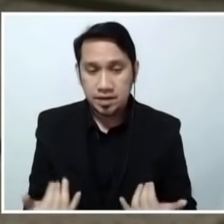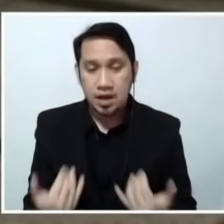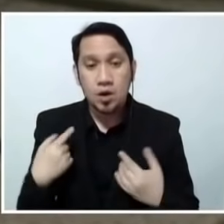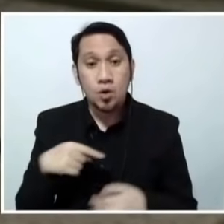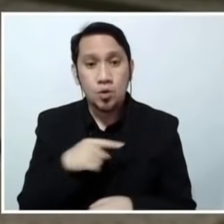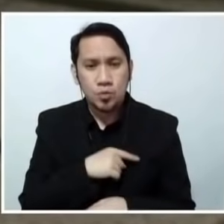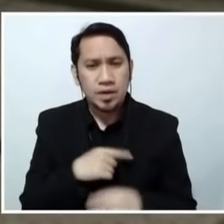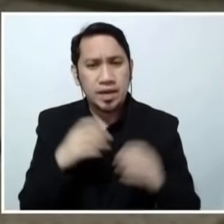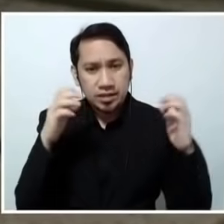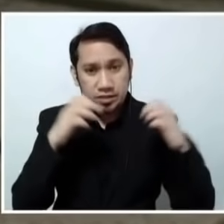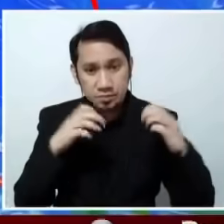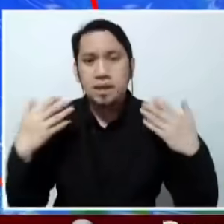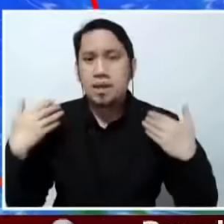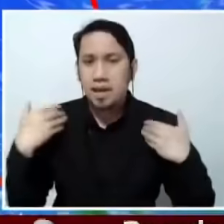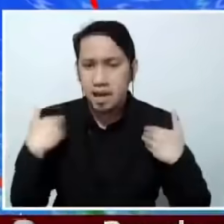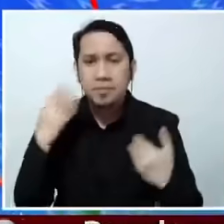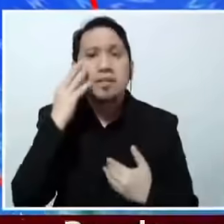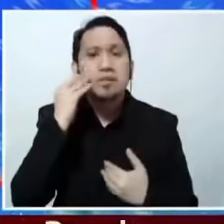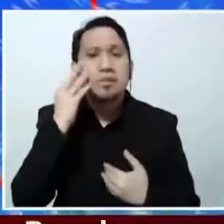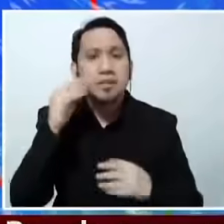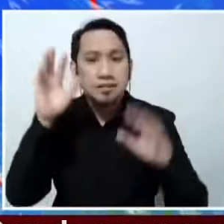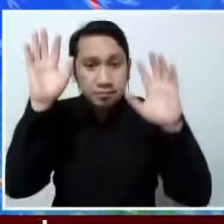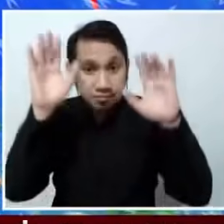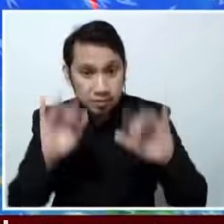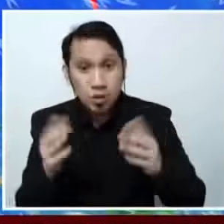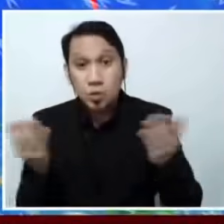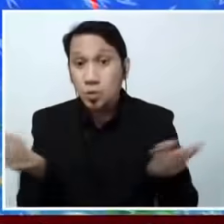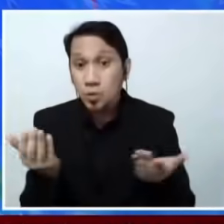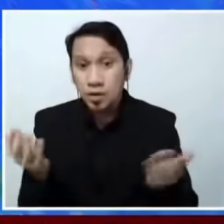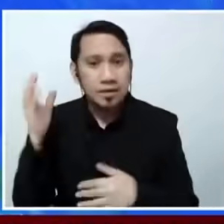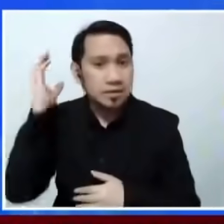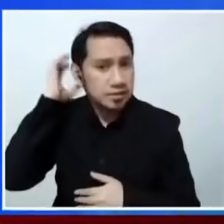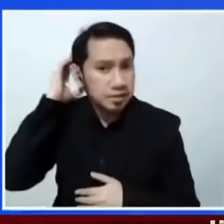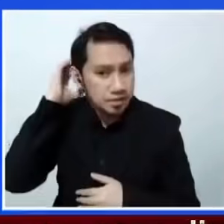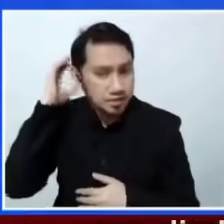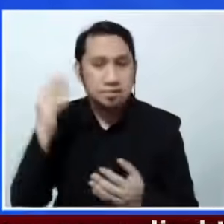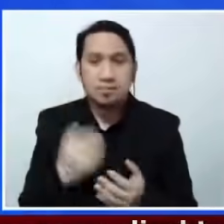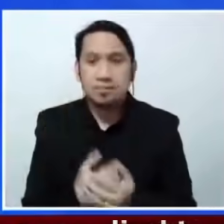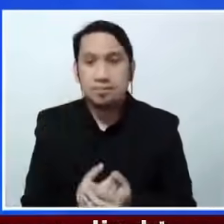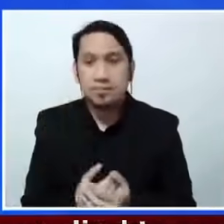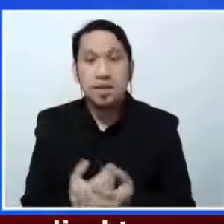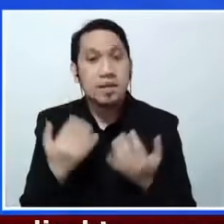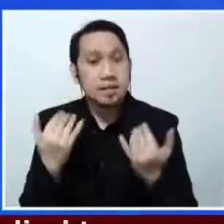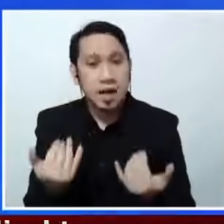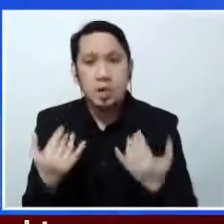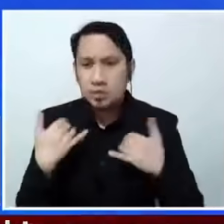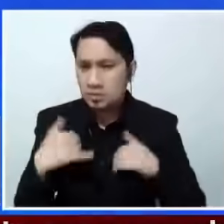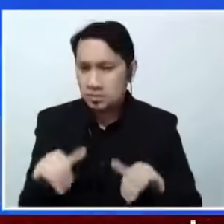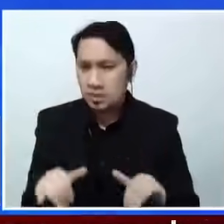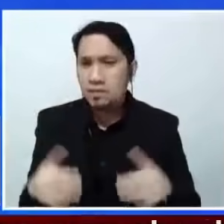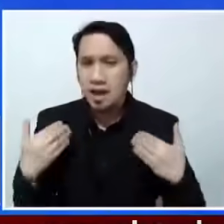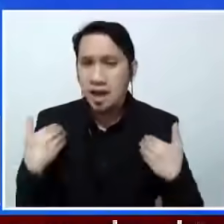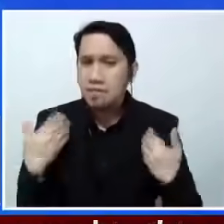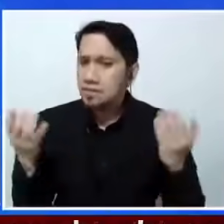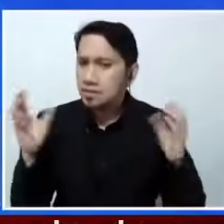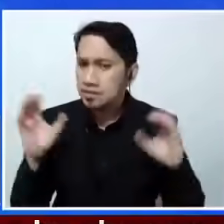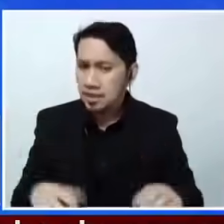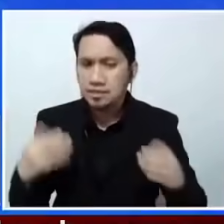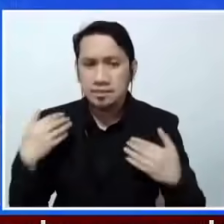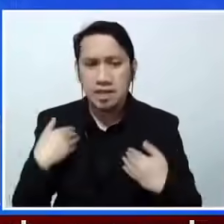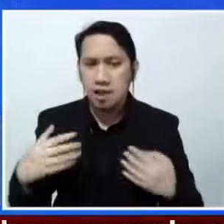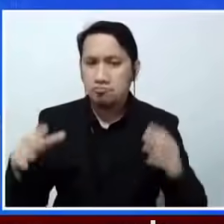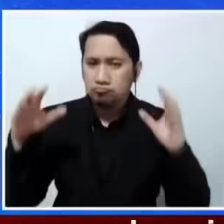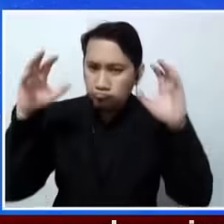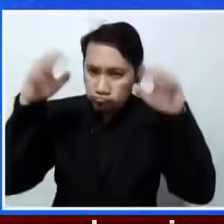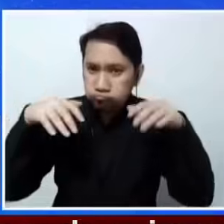pa rin ang thunderstorm sa ilang lugar sa Mindanao. Sa forecast ng The Weather Company, mataas pa rin ang tsansa ng thunderstorms